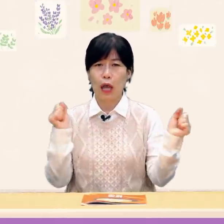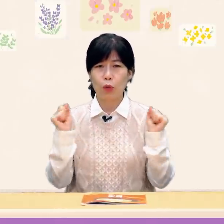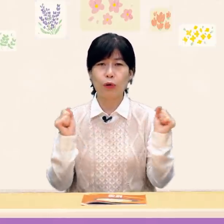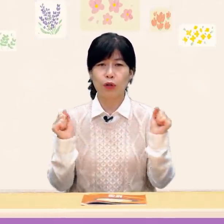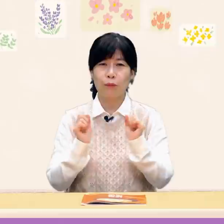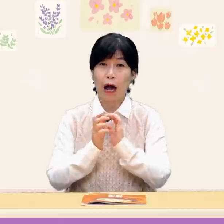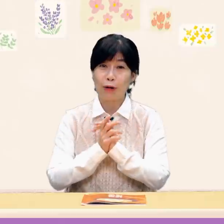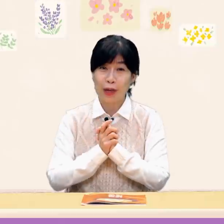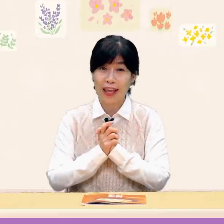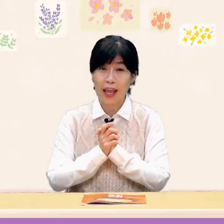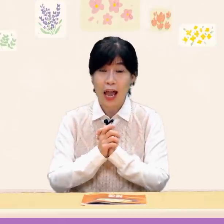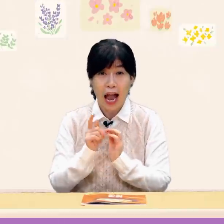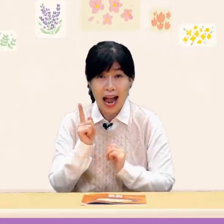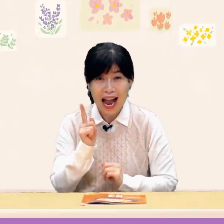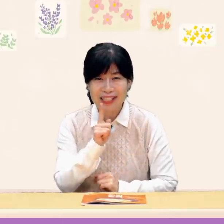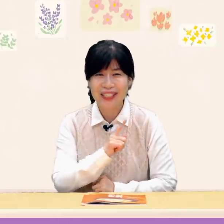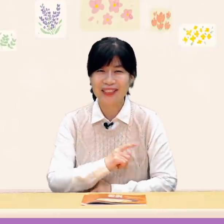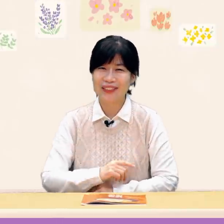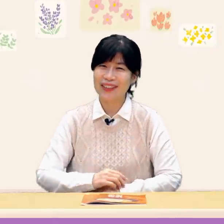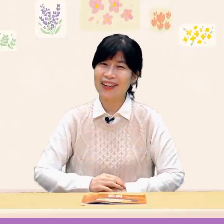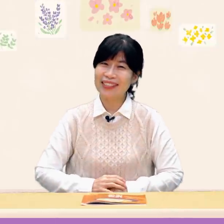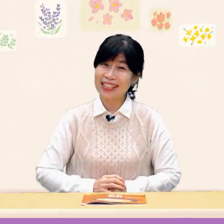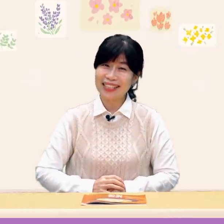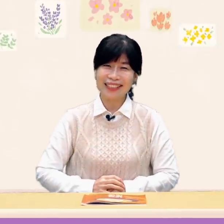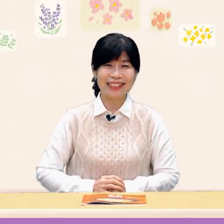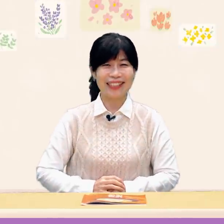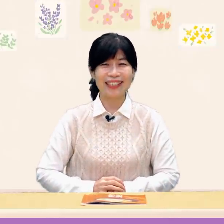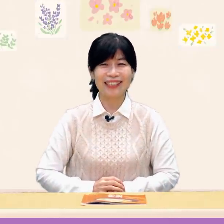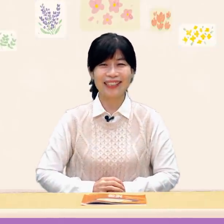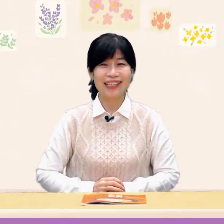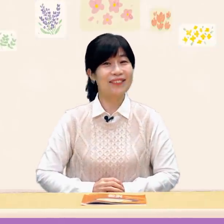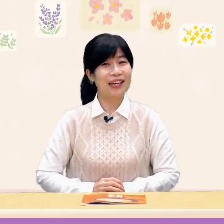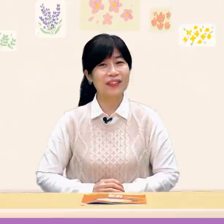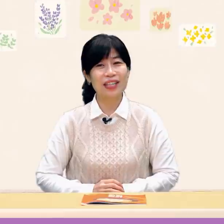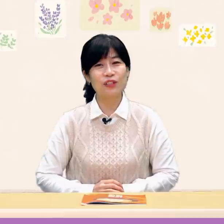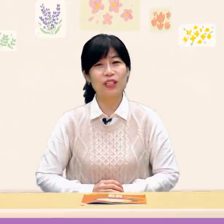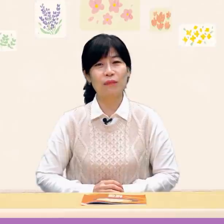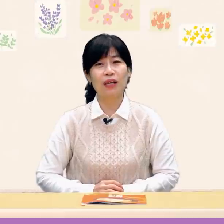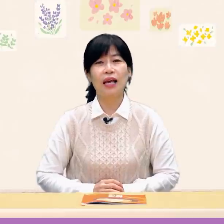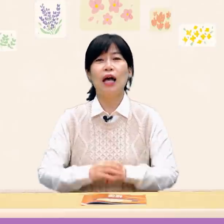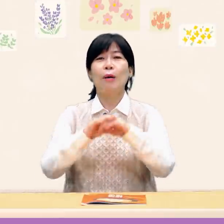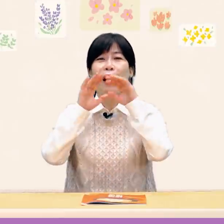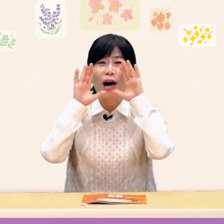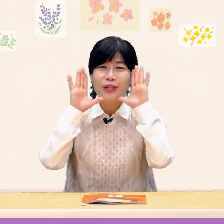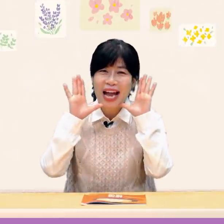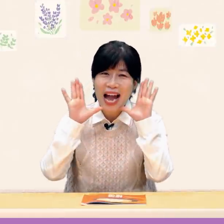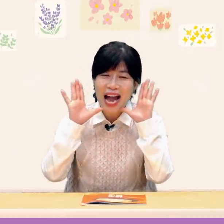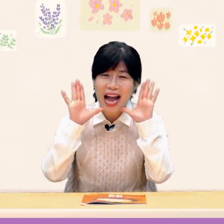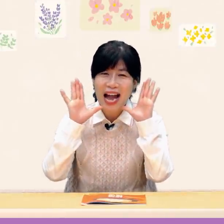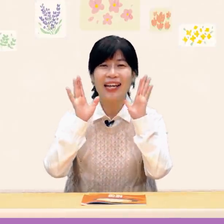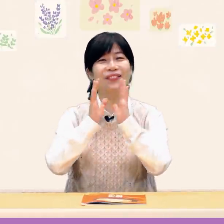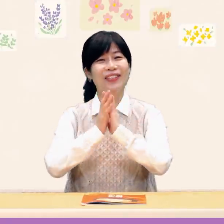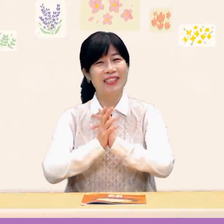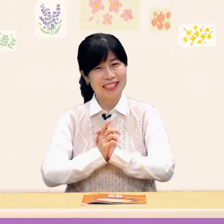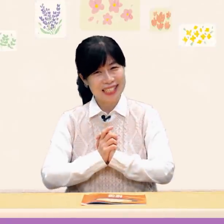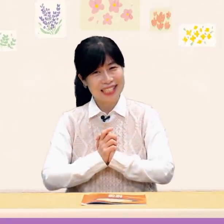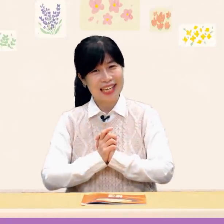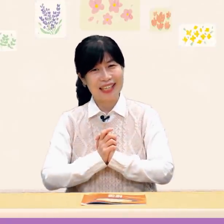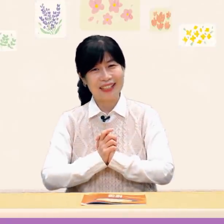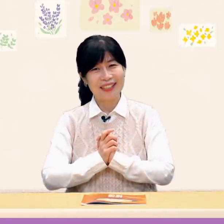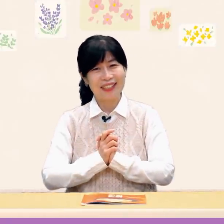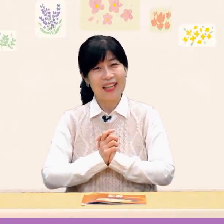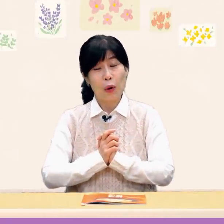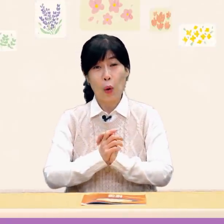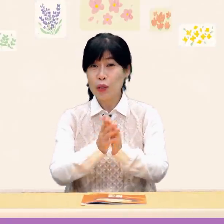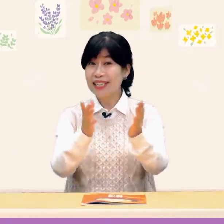사람들을 괴롭혔던 바울에게 아주아주 놀라운 일이 있었지요. 바로 예수님이 바울아 하고